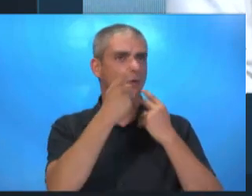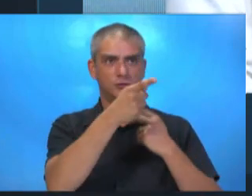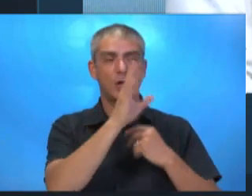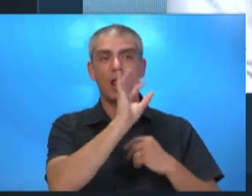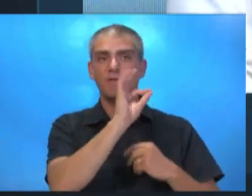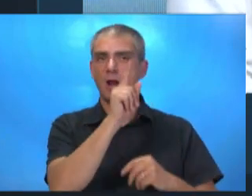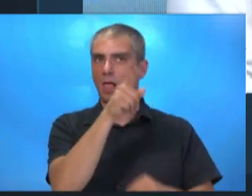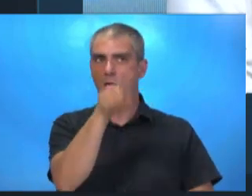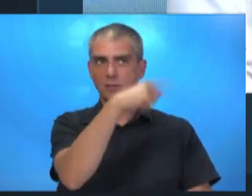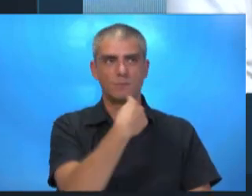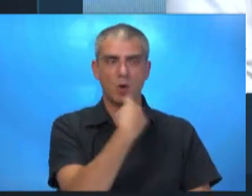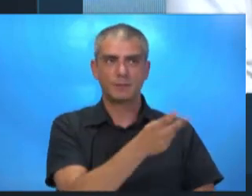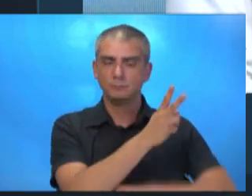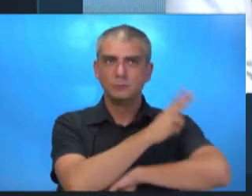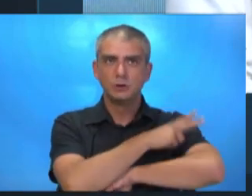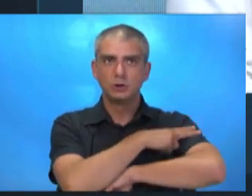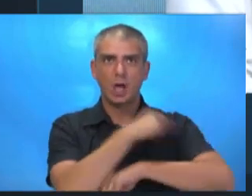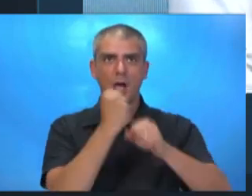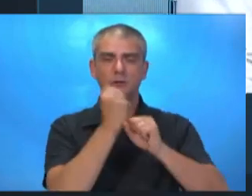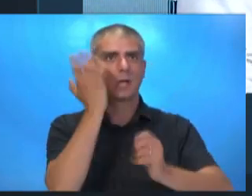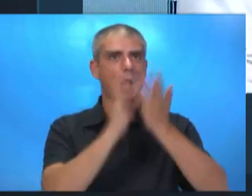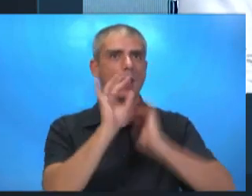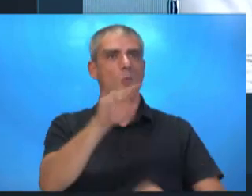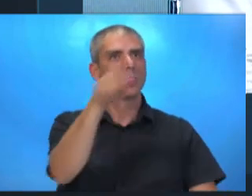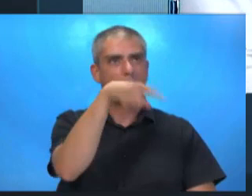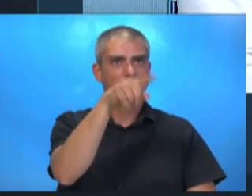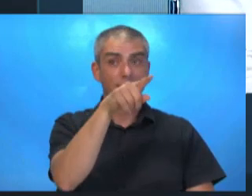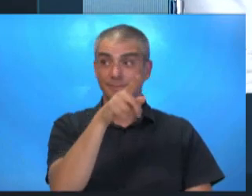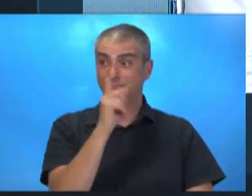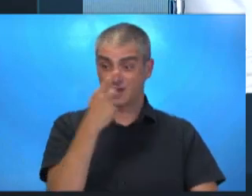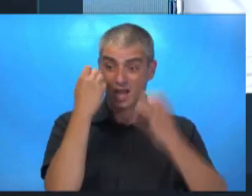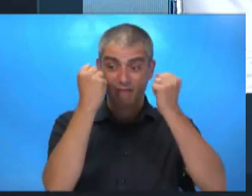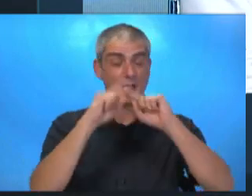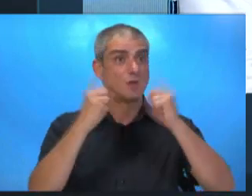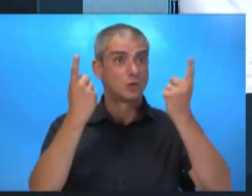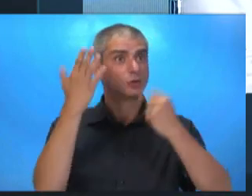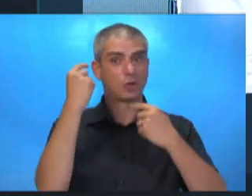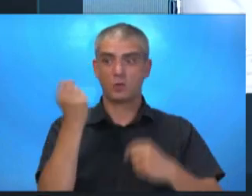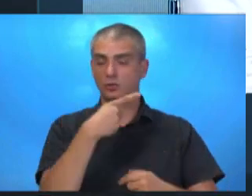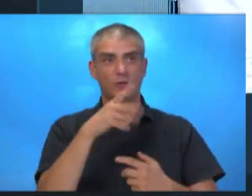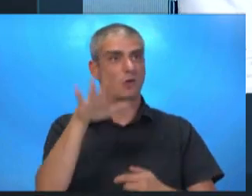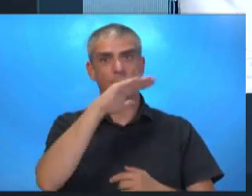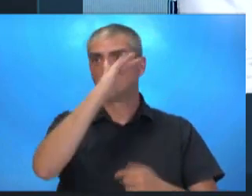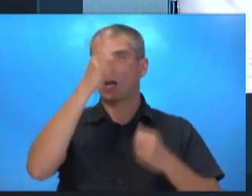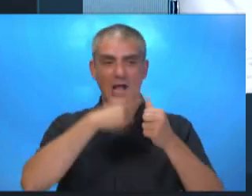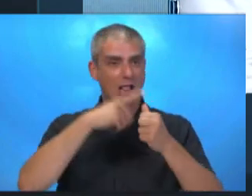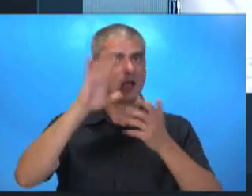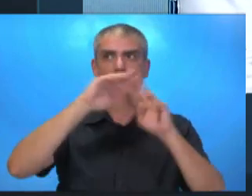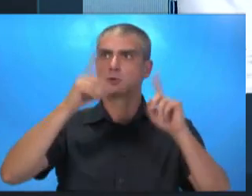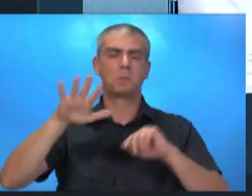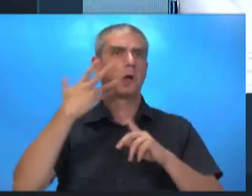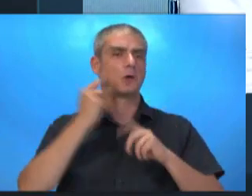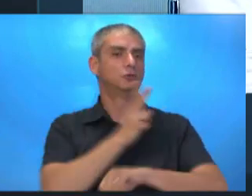אתם טוענים שהמשטרה נקטה אלימות כלפיכם, בעוד שבהפגנות אחרות שהיו השבוע באזור הגליל, באזורים אחרים, דווקא